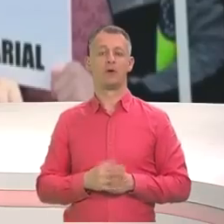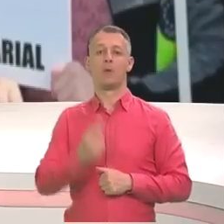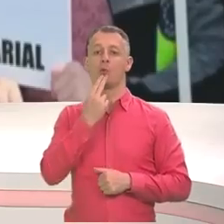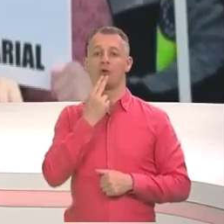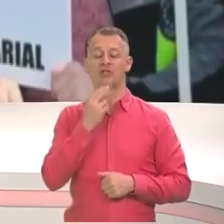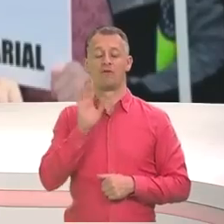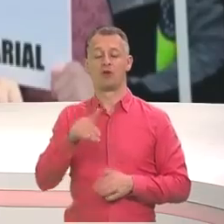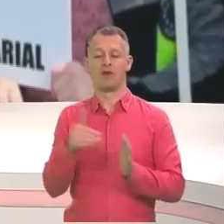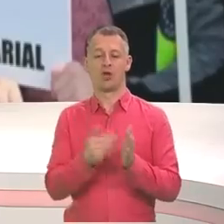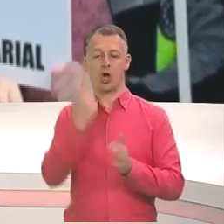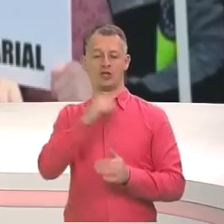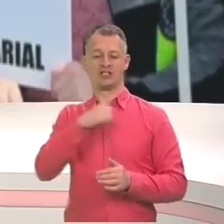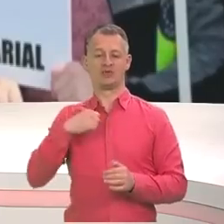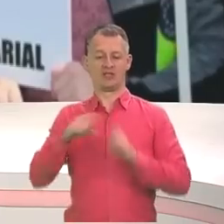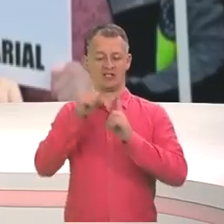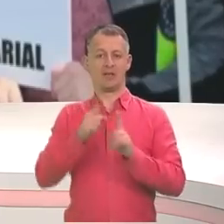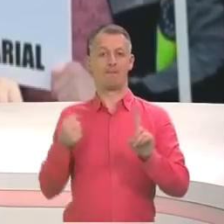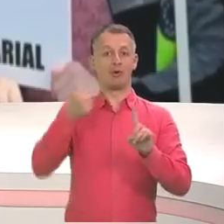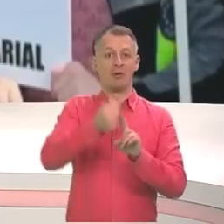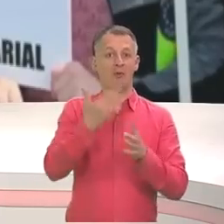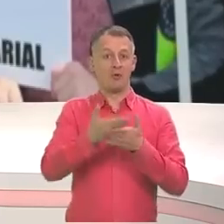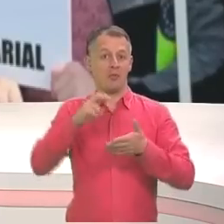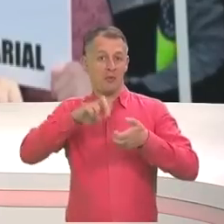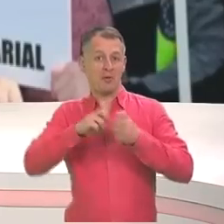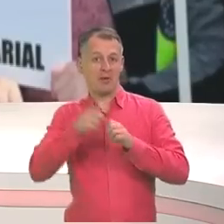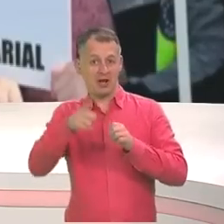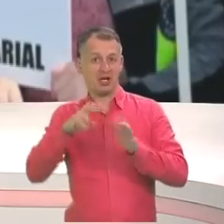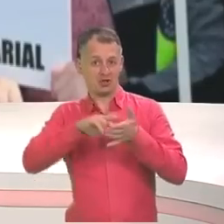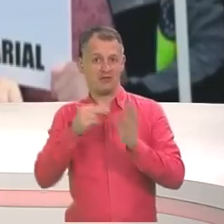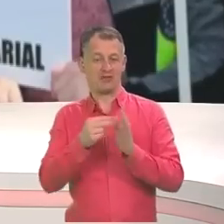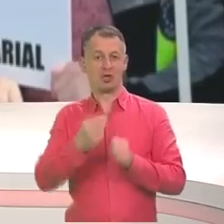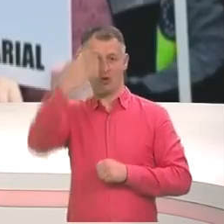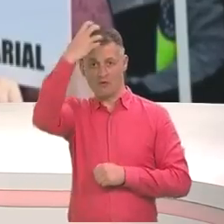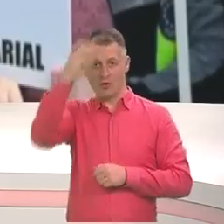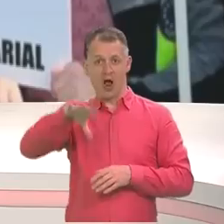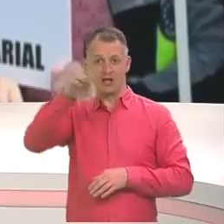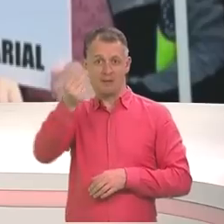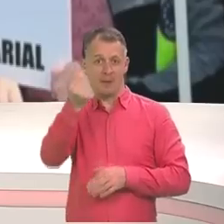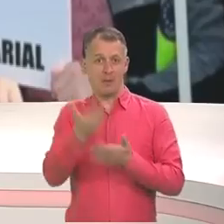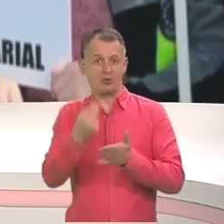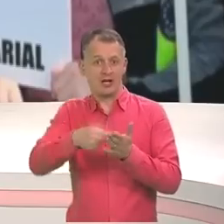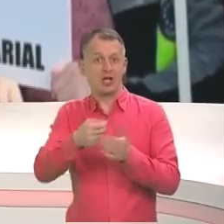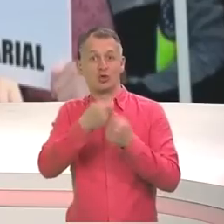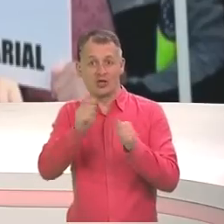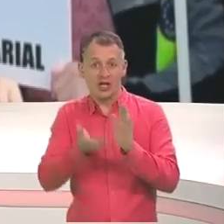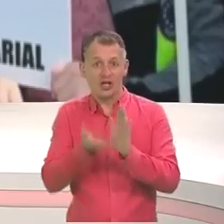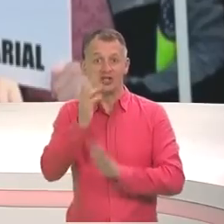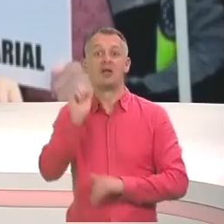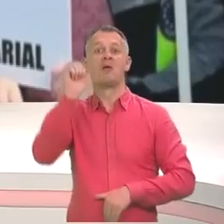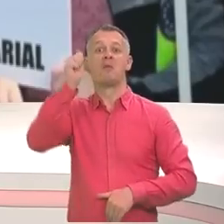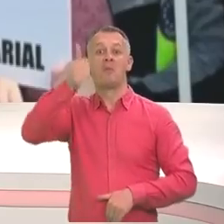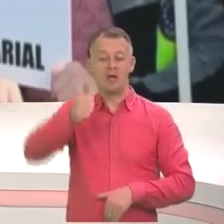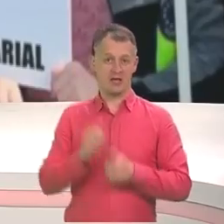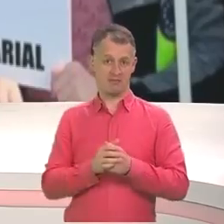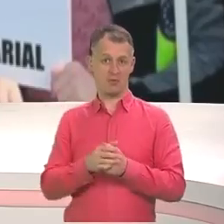Polițiștii au avut nevoie de o singură zi de proteste ca problemele lor să se rezolve. Guvernul a găsit bani pentru salarii și toate vor crește chiar de mâine. Cu